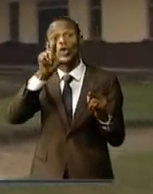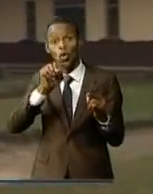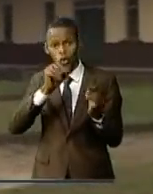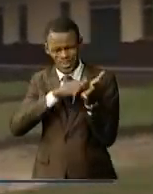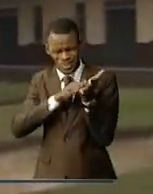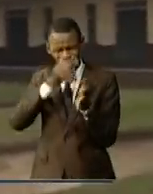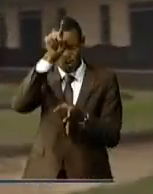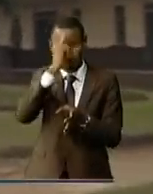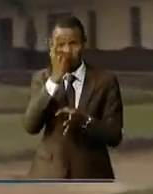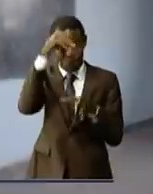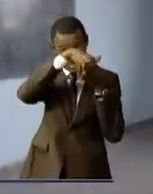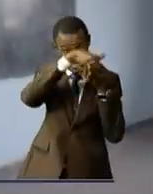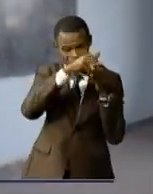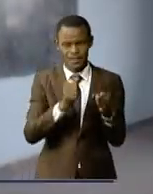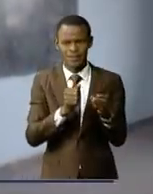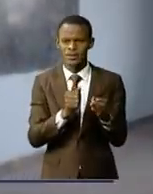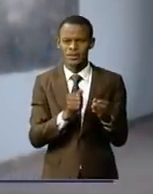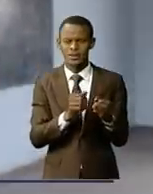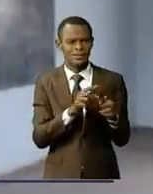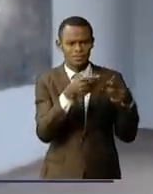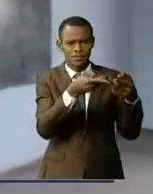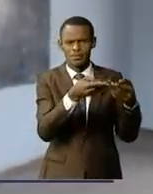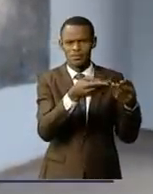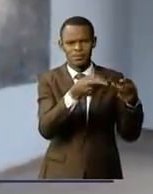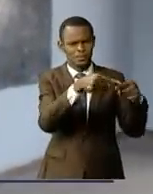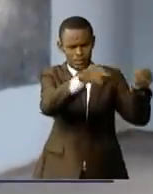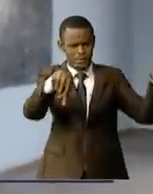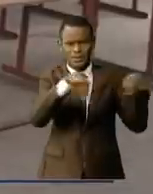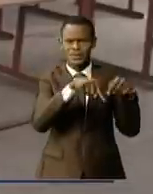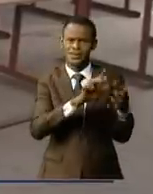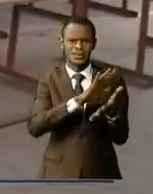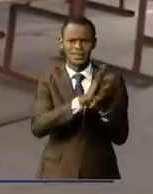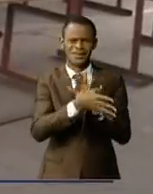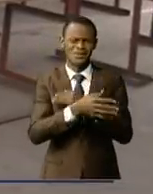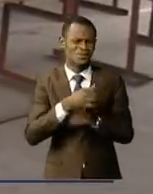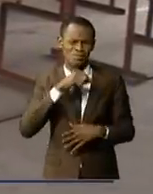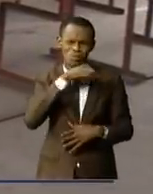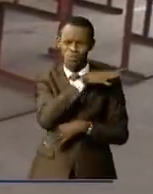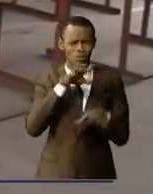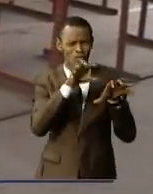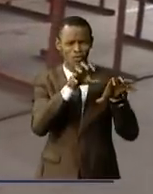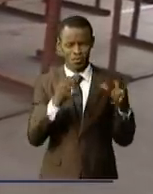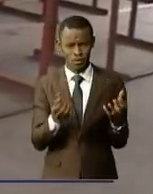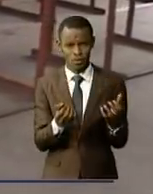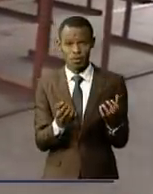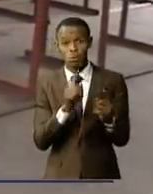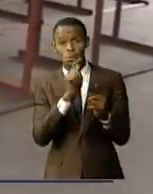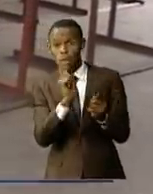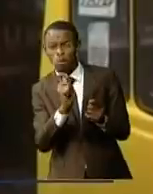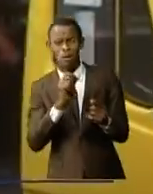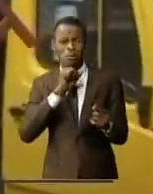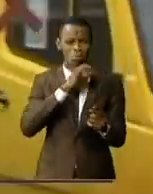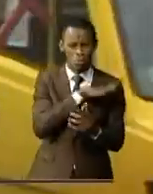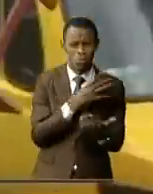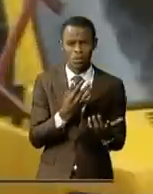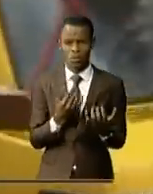bénéficie en ce jour de la réfection des salles de classe, des latrines et équipements en banc. Une manière de soutenir la vision du